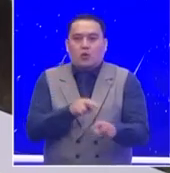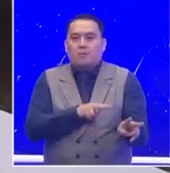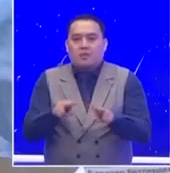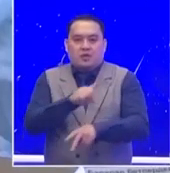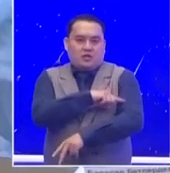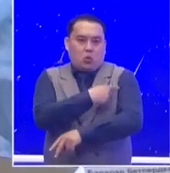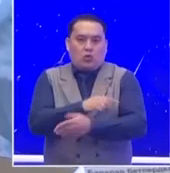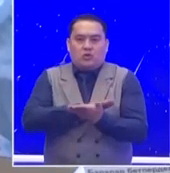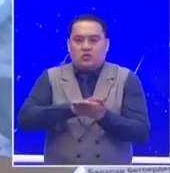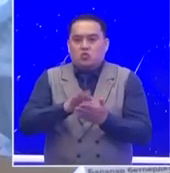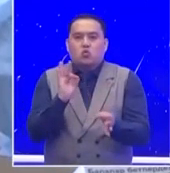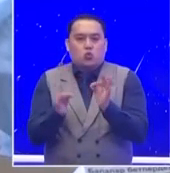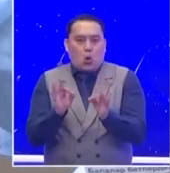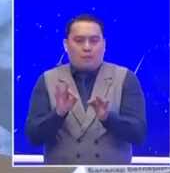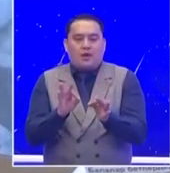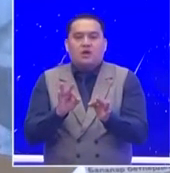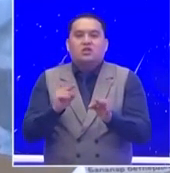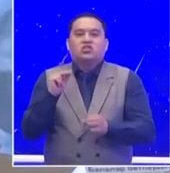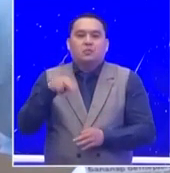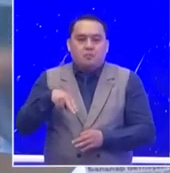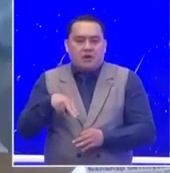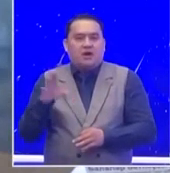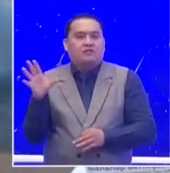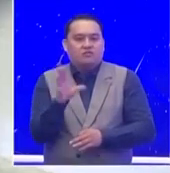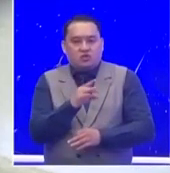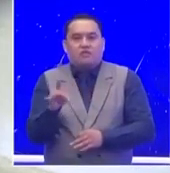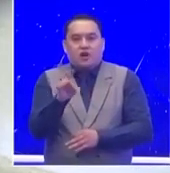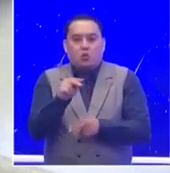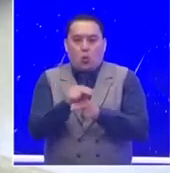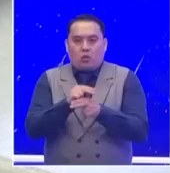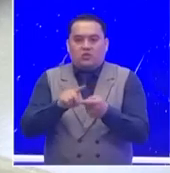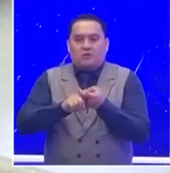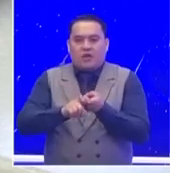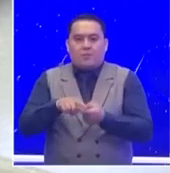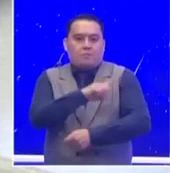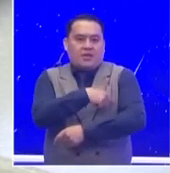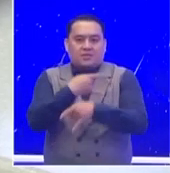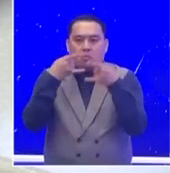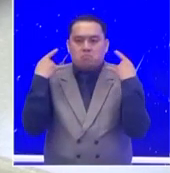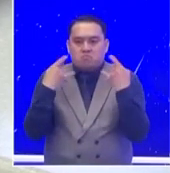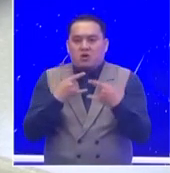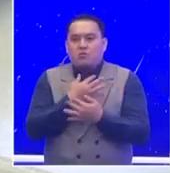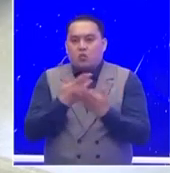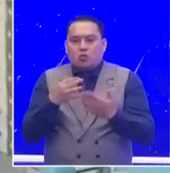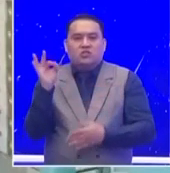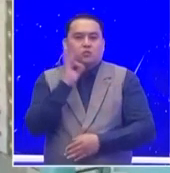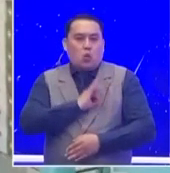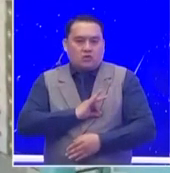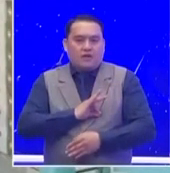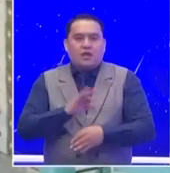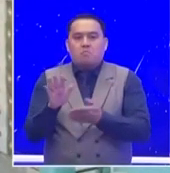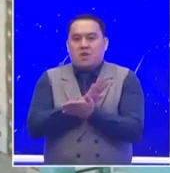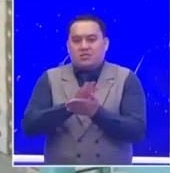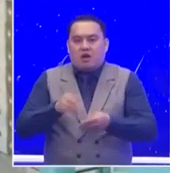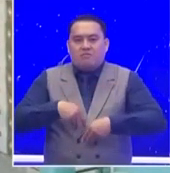санитарных норм. В рамках чрезвычайного положения в каждом районе сегодня налажен пошив медицинских масок многоразового использования. Они